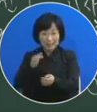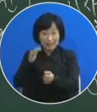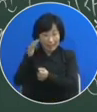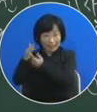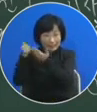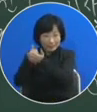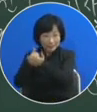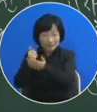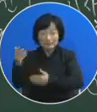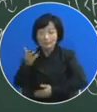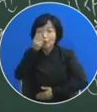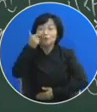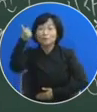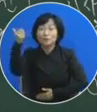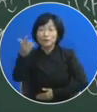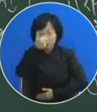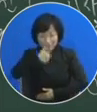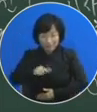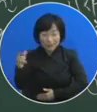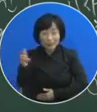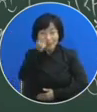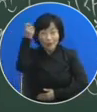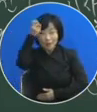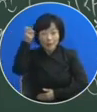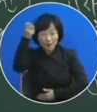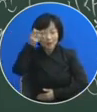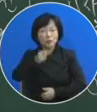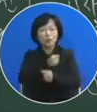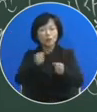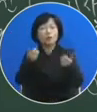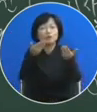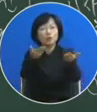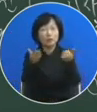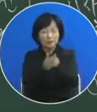And so the Father, Son, and the Holy Spirit will forgive you. 요 속죄 표사. And so